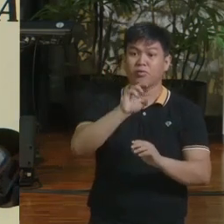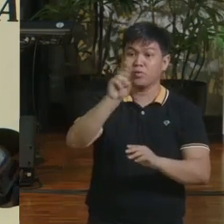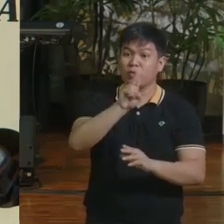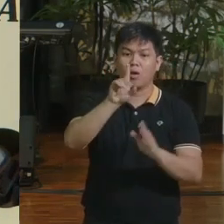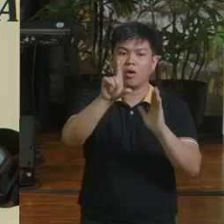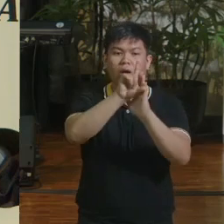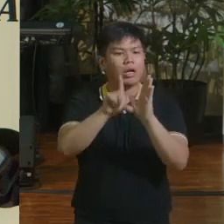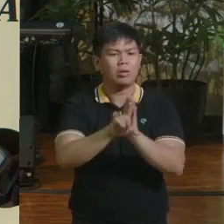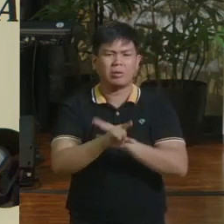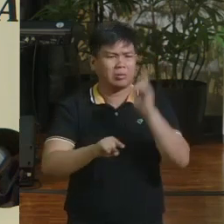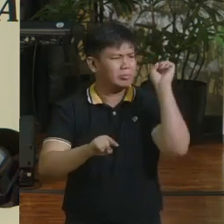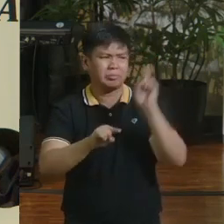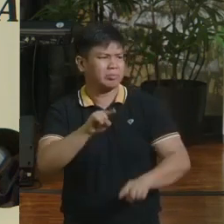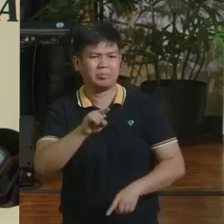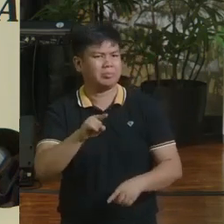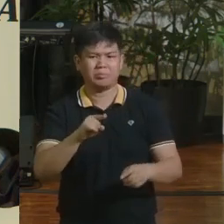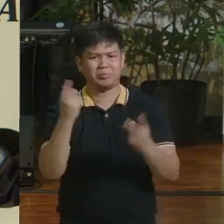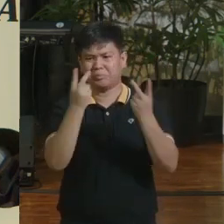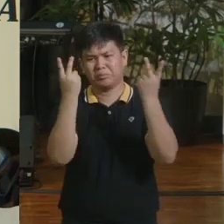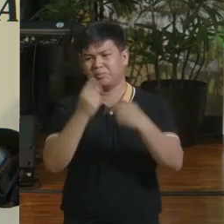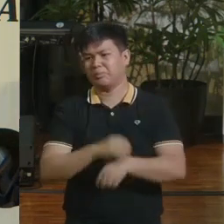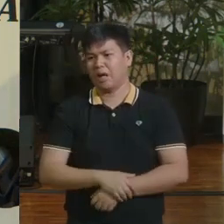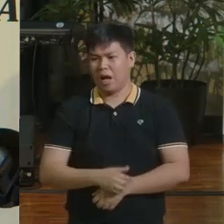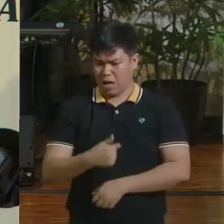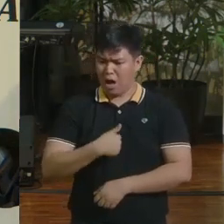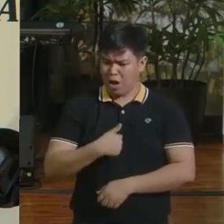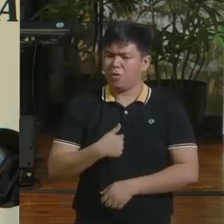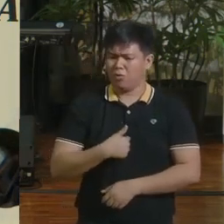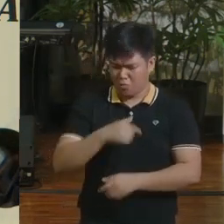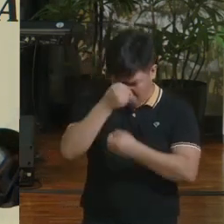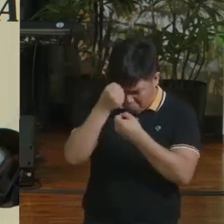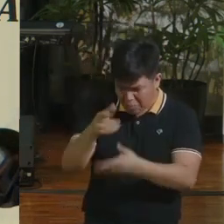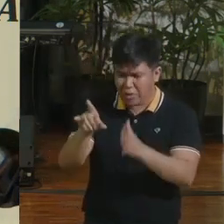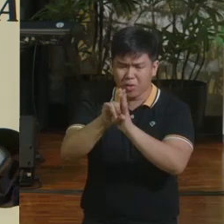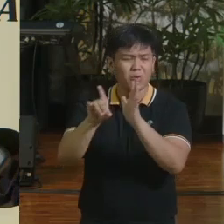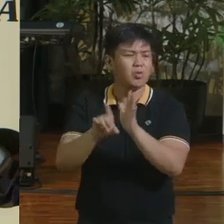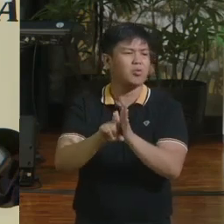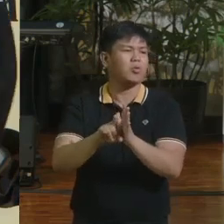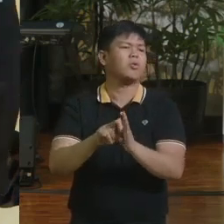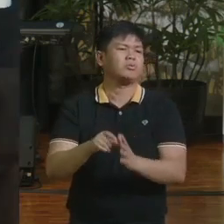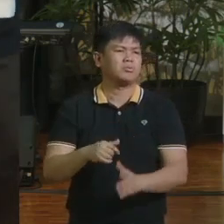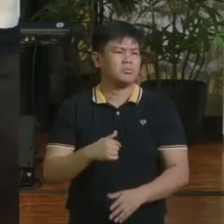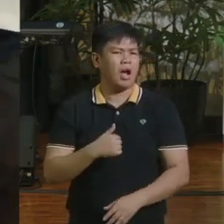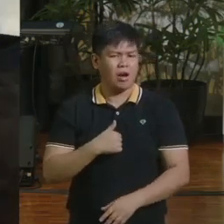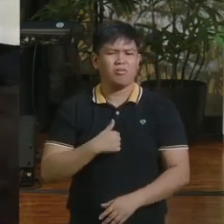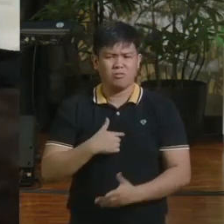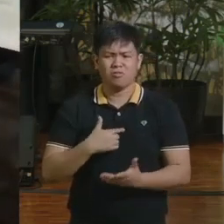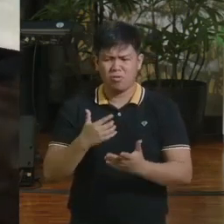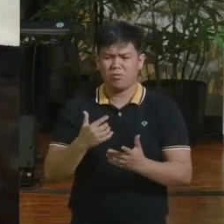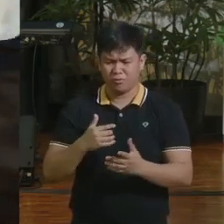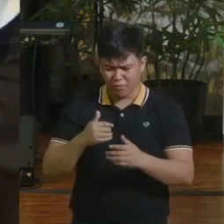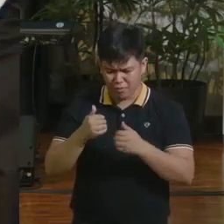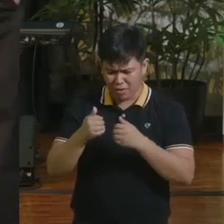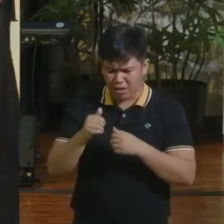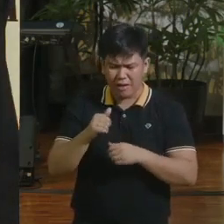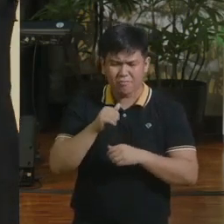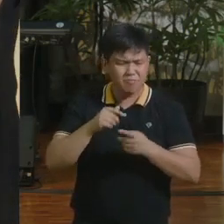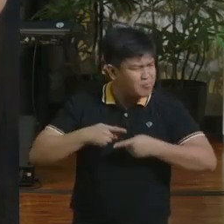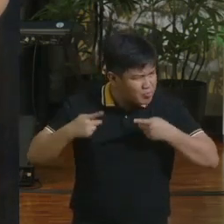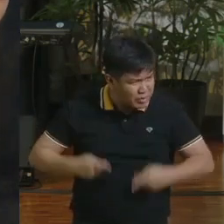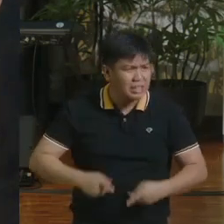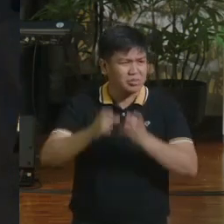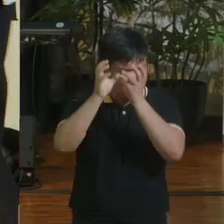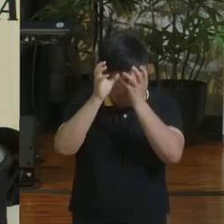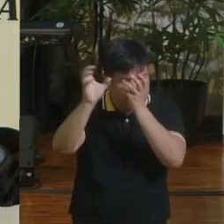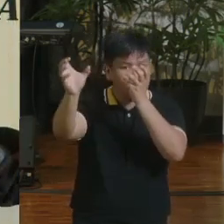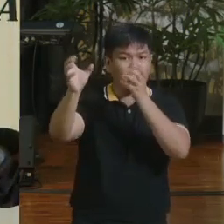So hindi siya masamang tao. Hindi katulad ng iba sa atin, o katulad ko, halimbawa, bago ako naging Kristiyano, talagang